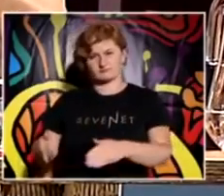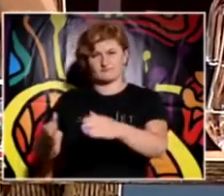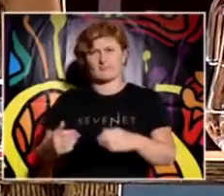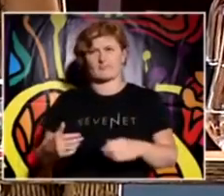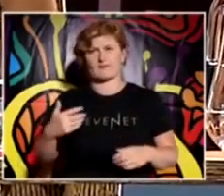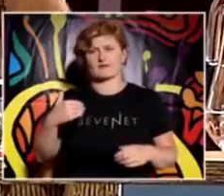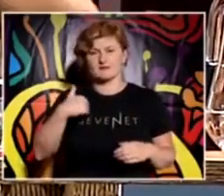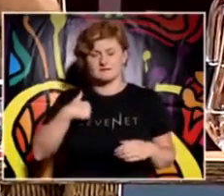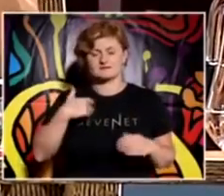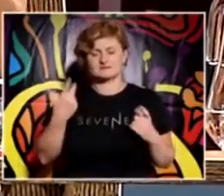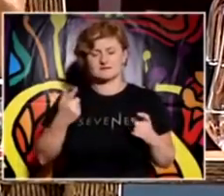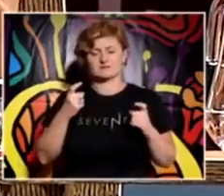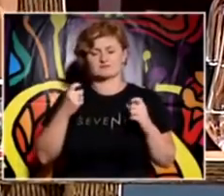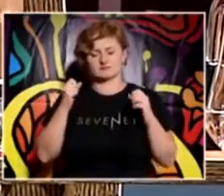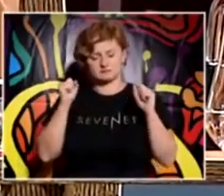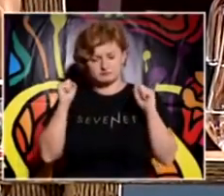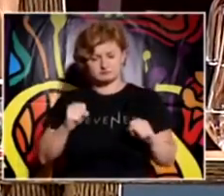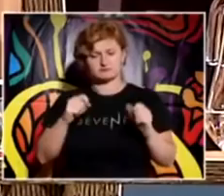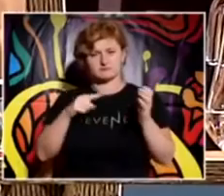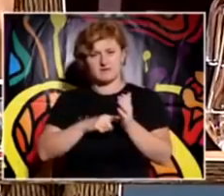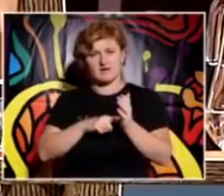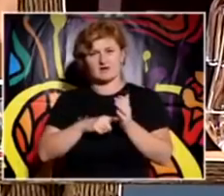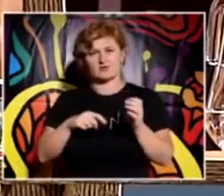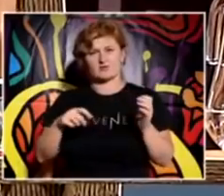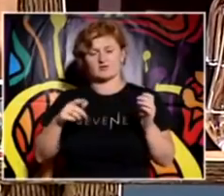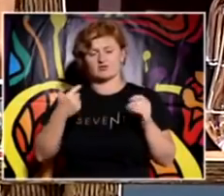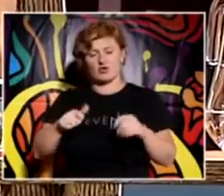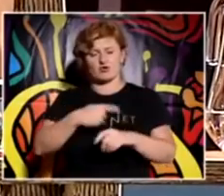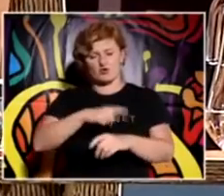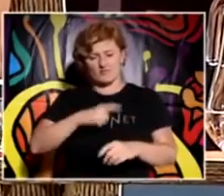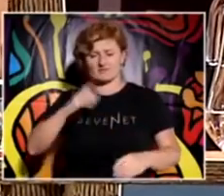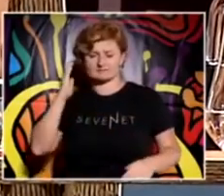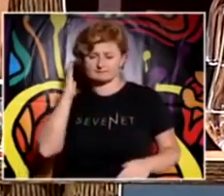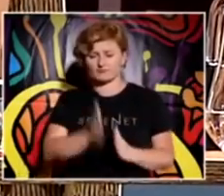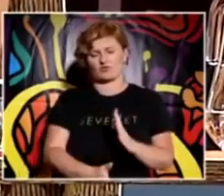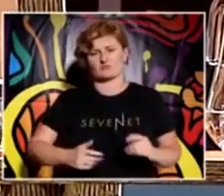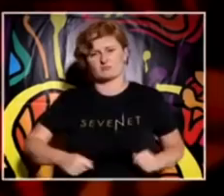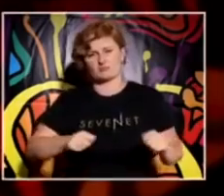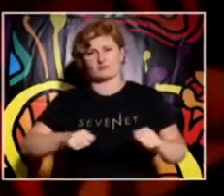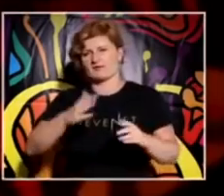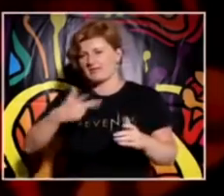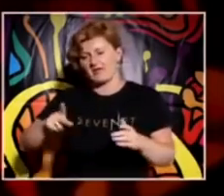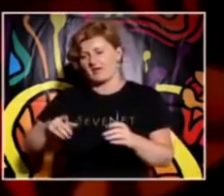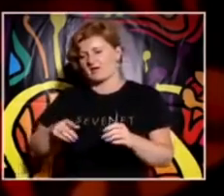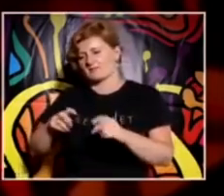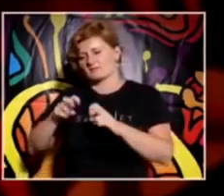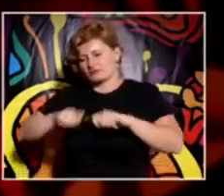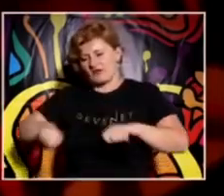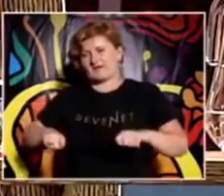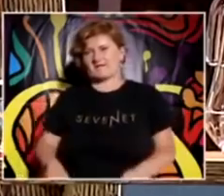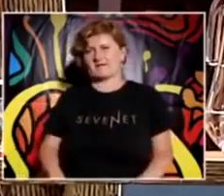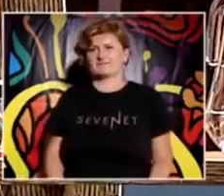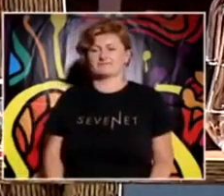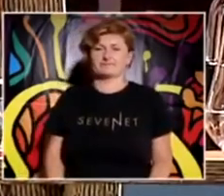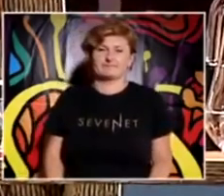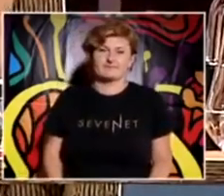nie zawijamy do brzegu. Tak, mamy zabrać tyle jedzenia, tyle wody, ile nam się przyda. Inna sprawa, że nie bardzo